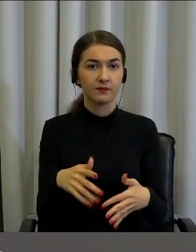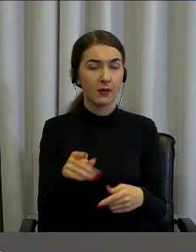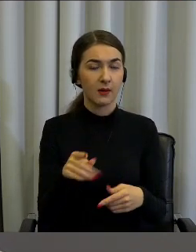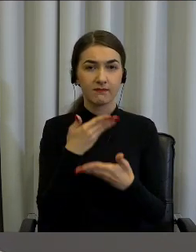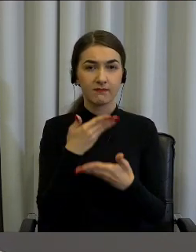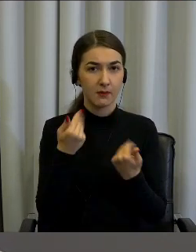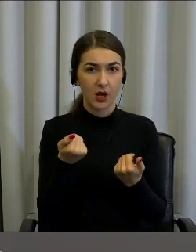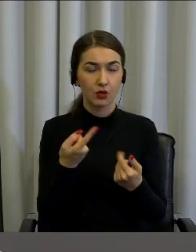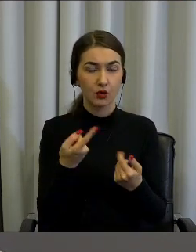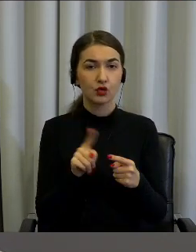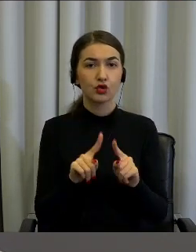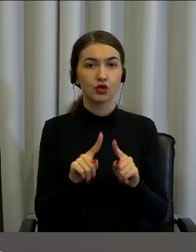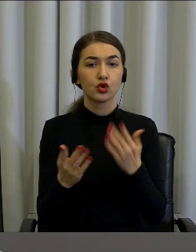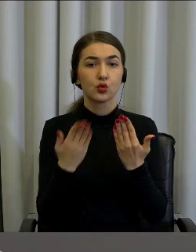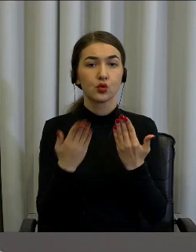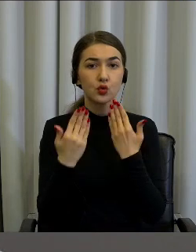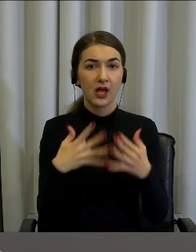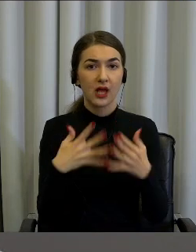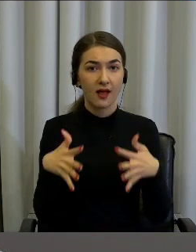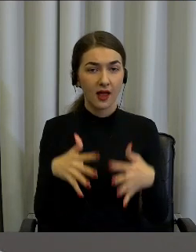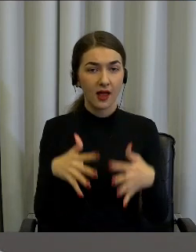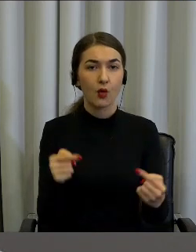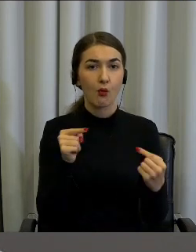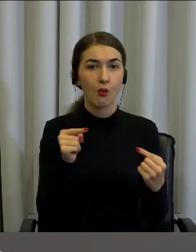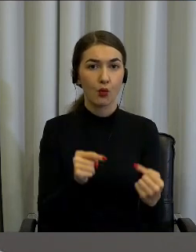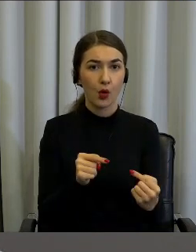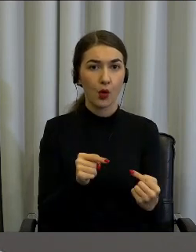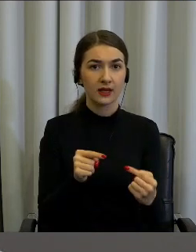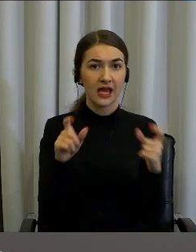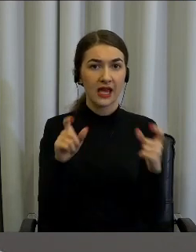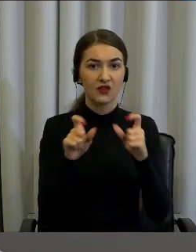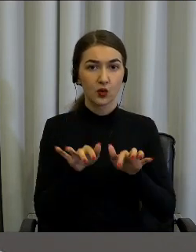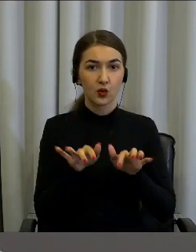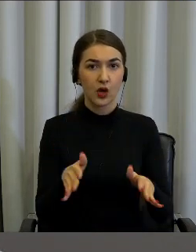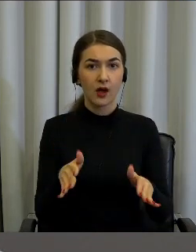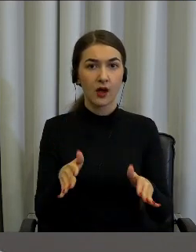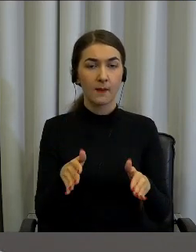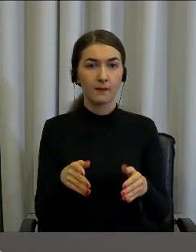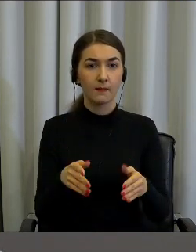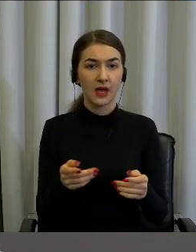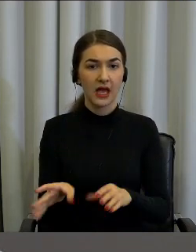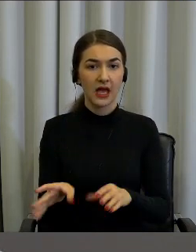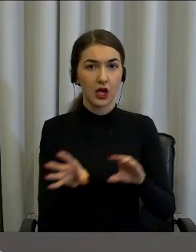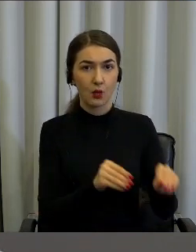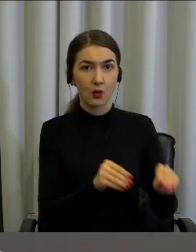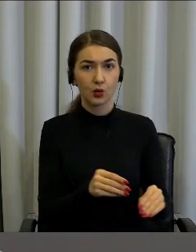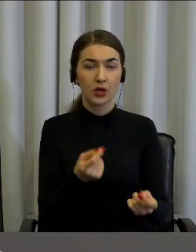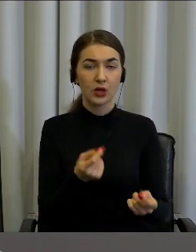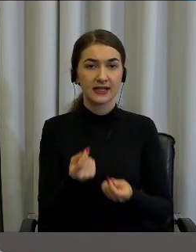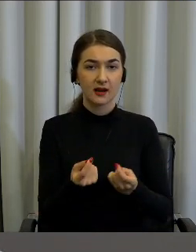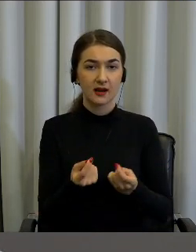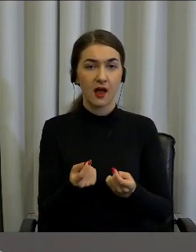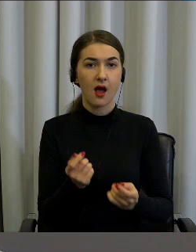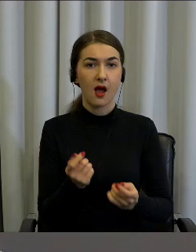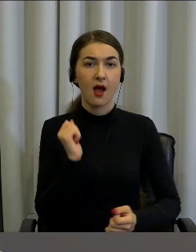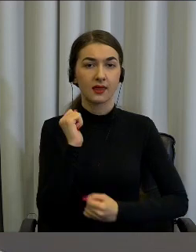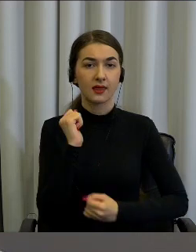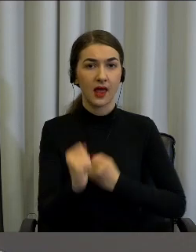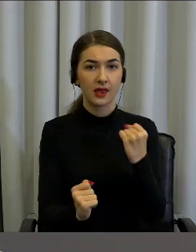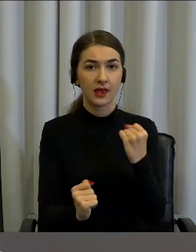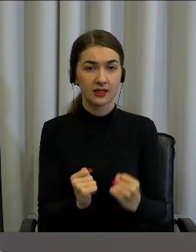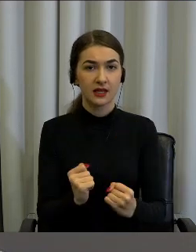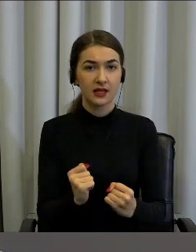тому що стосується отак атак проти інфраструктури імпорту зерна вони нанесли